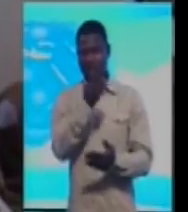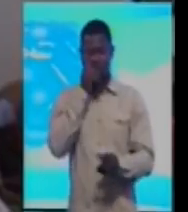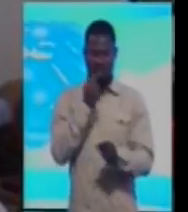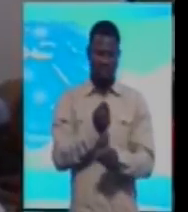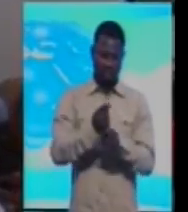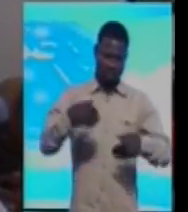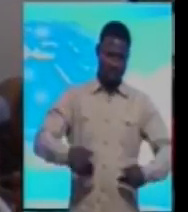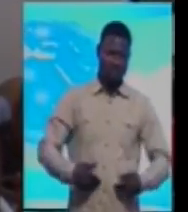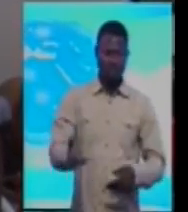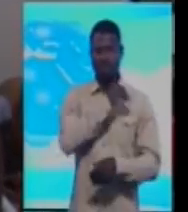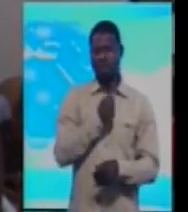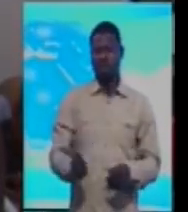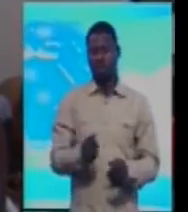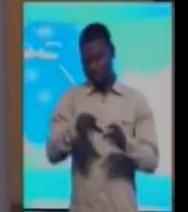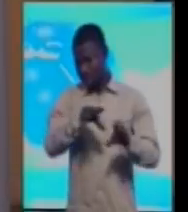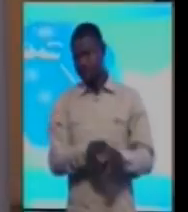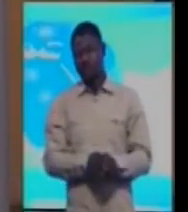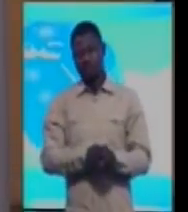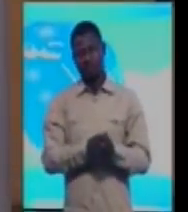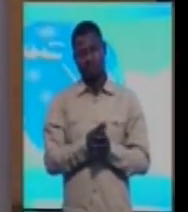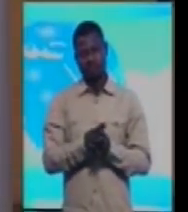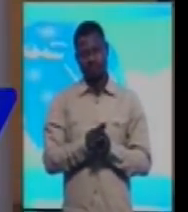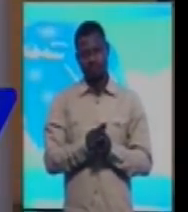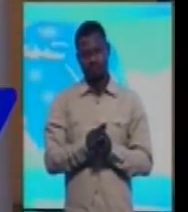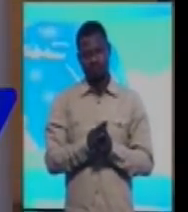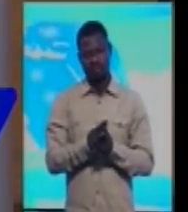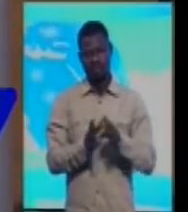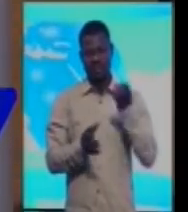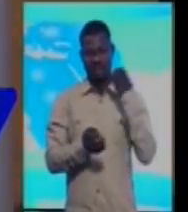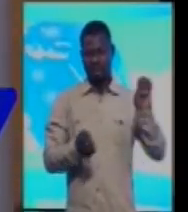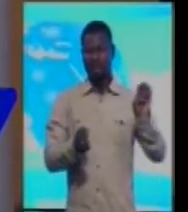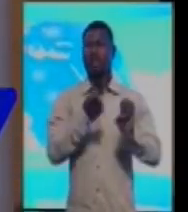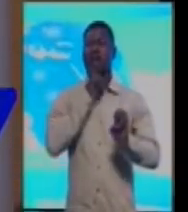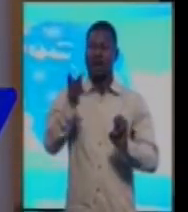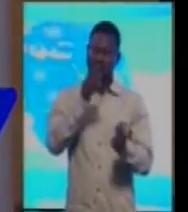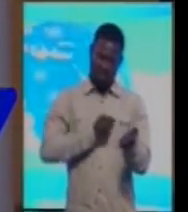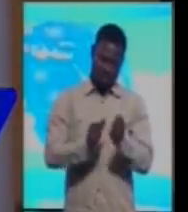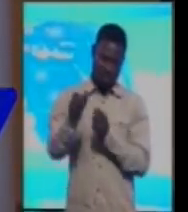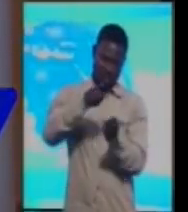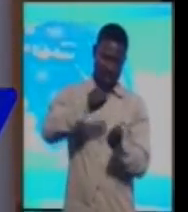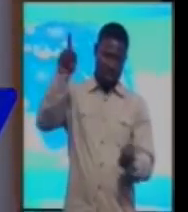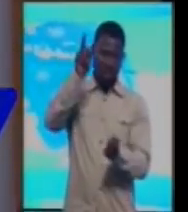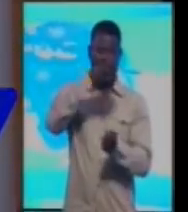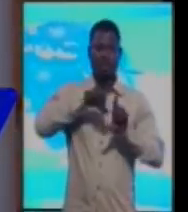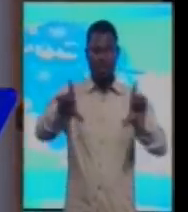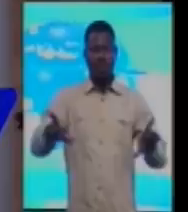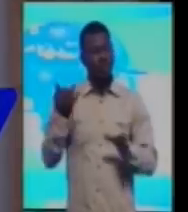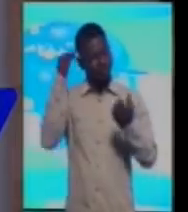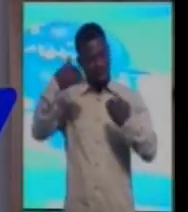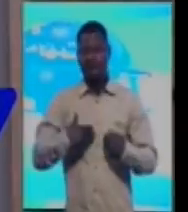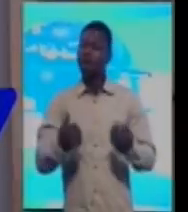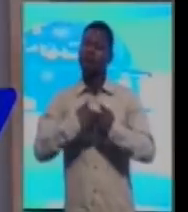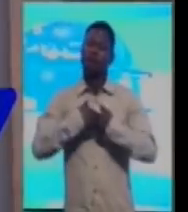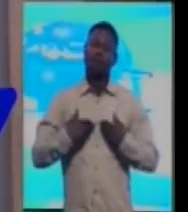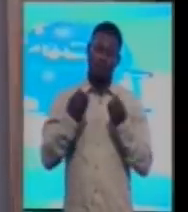face au chômage. Vous savez que la région de l'Est est la plus grande région de l'élevage, surtout en termes d'effectifs. Et nous avons beaucoup